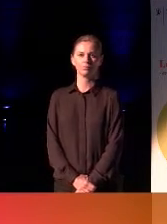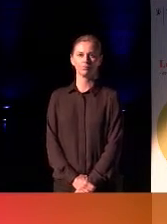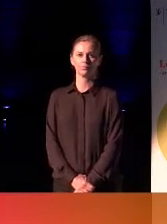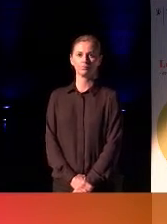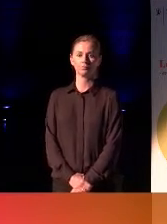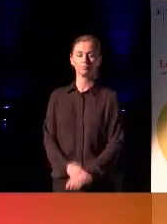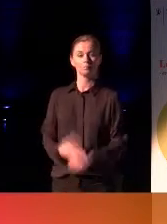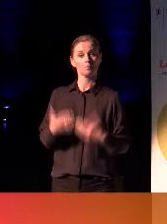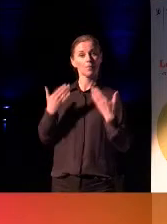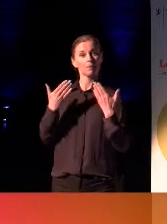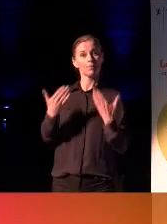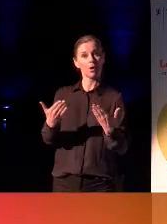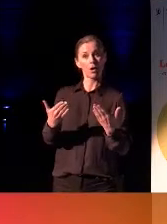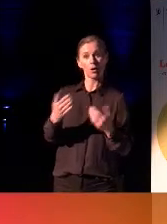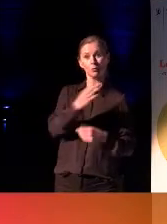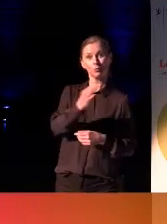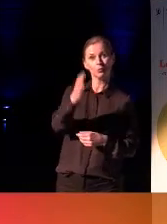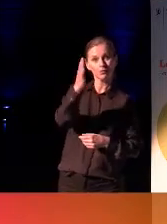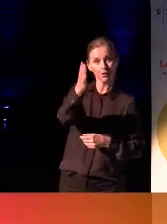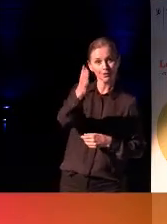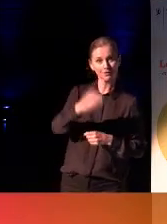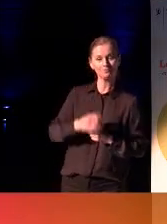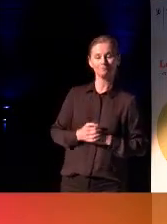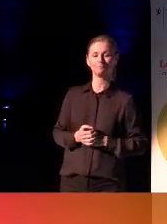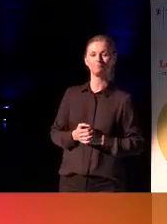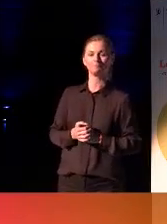Veldig bra. Takk skal dere ha.